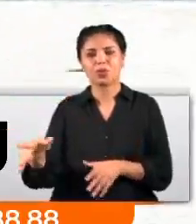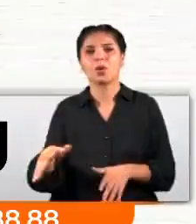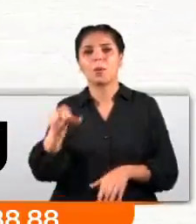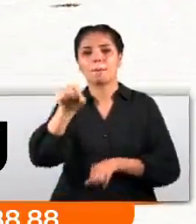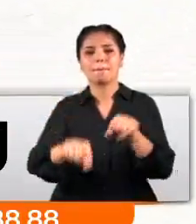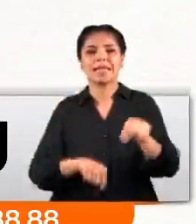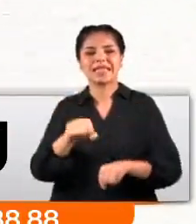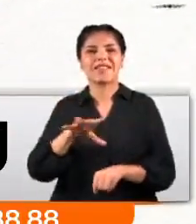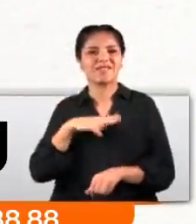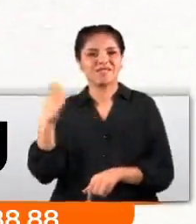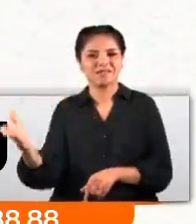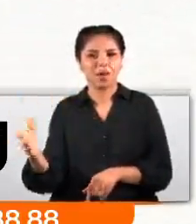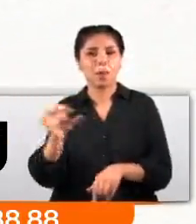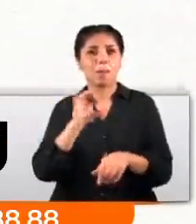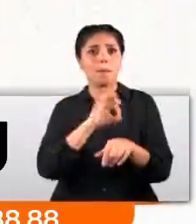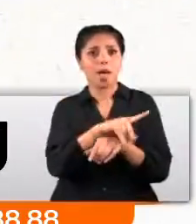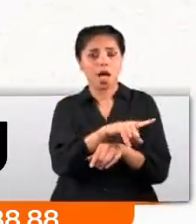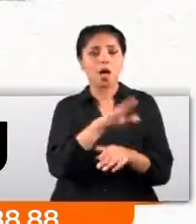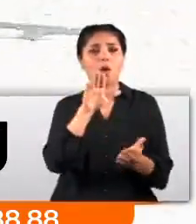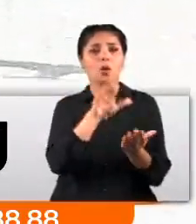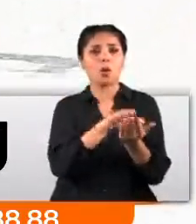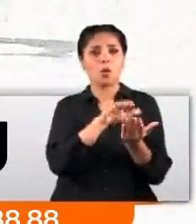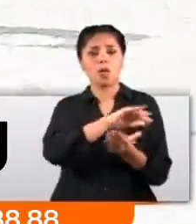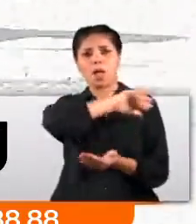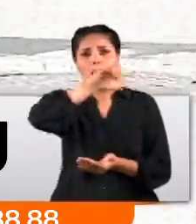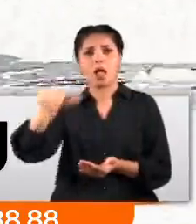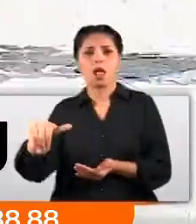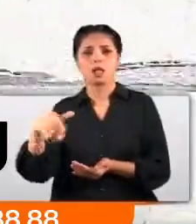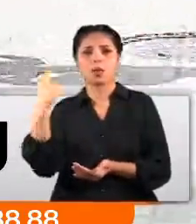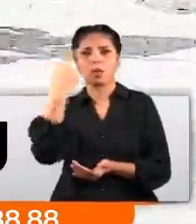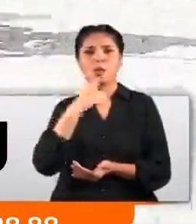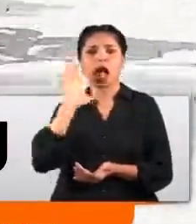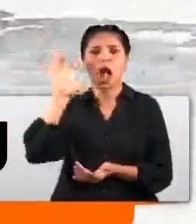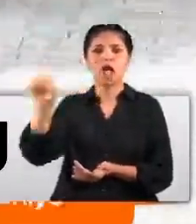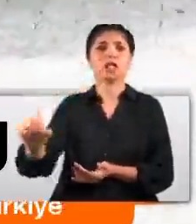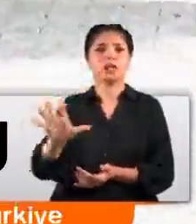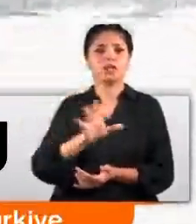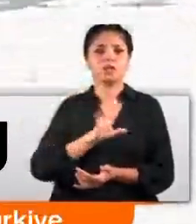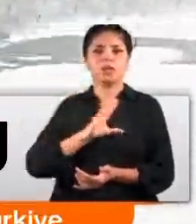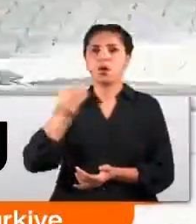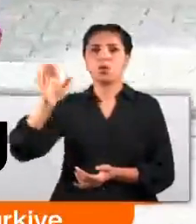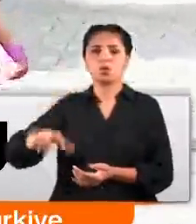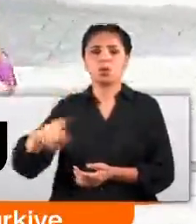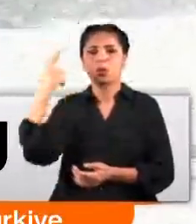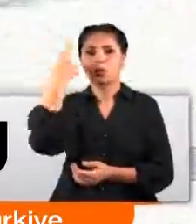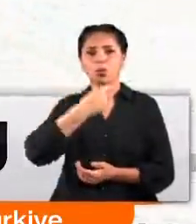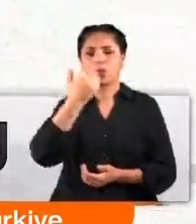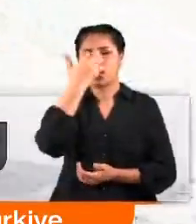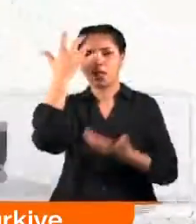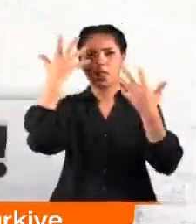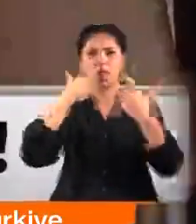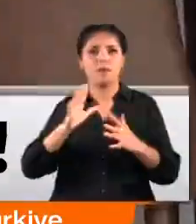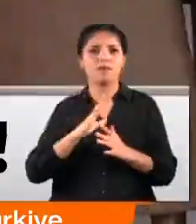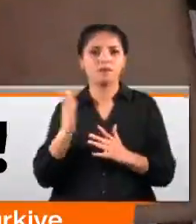içerisinde bisiklet sürüyordu ve bir anda başıboş köpek iddiaya göre İkra'ya saldırdı ve minik kızın yüzü kanlar